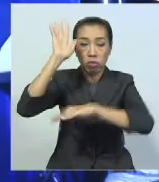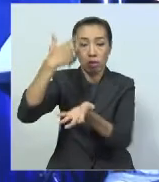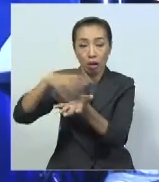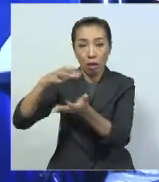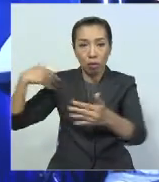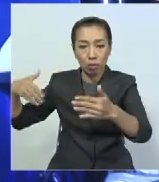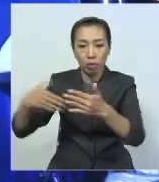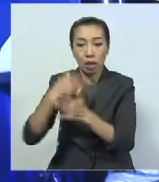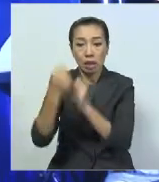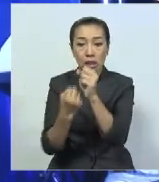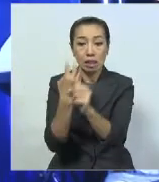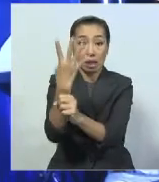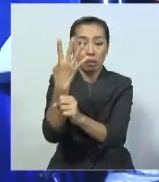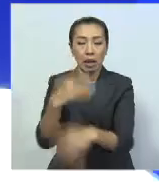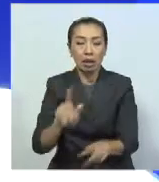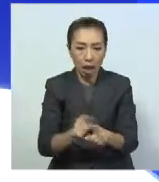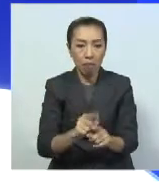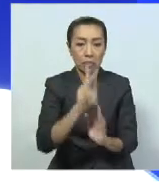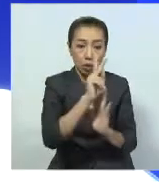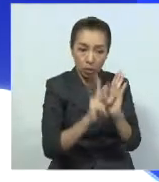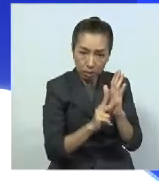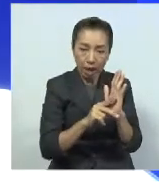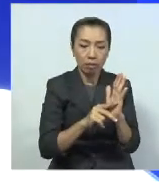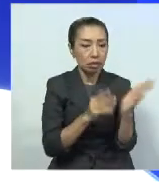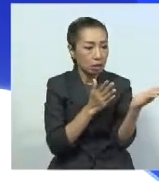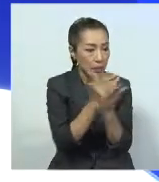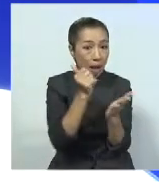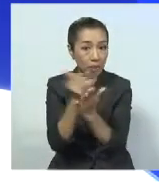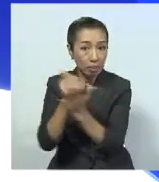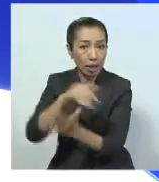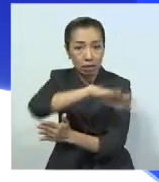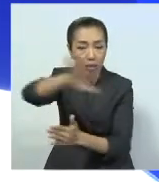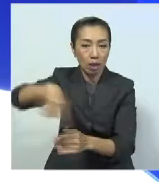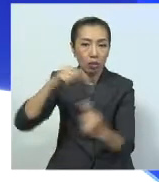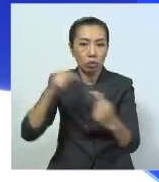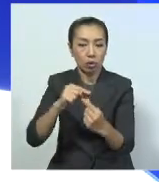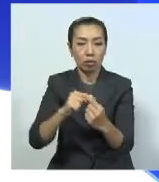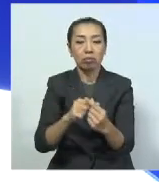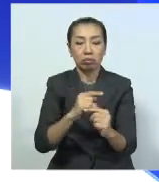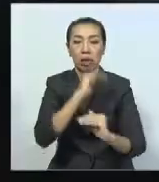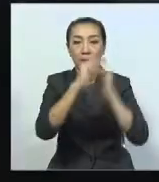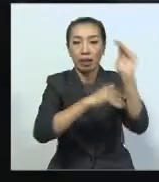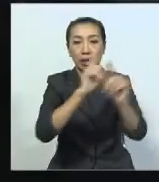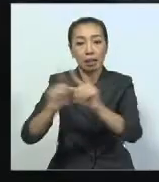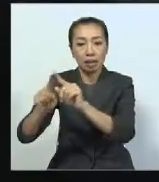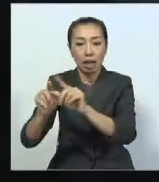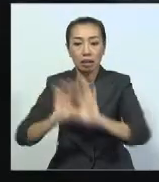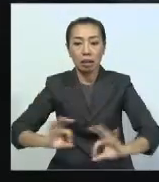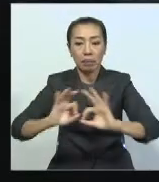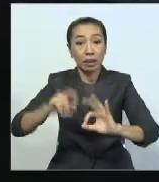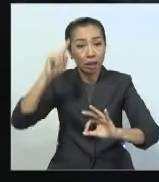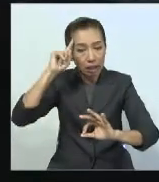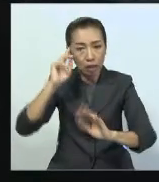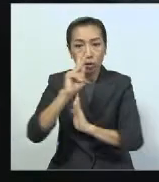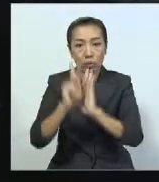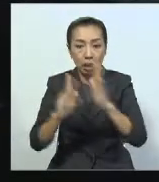ลอด4ปีเนี่ยสนช.ได้พิจารณากฎหมายแล้วหลายฉบับเพื่อพัฒนาทั้งด้านต่างๆโดยเฉพาะพระราชบัญญัติเขตพัฒนา